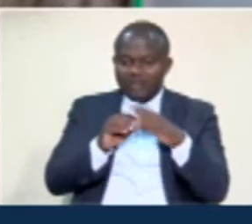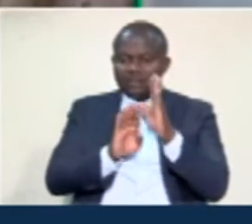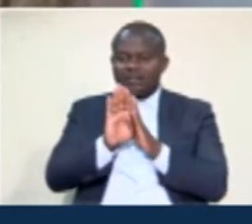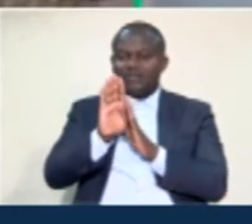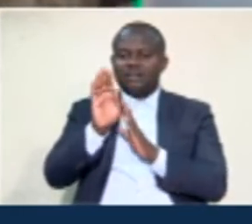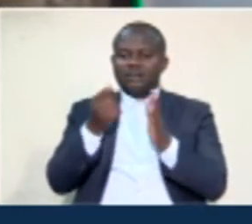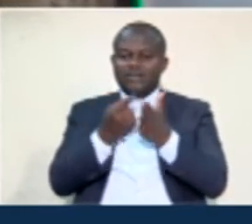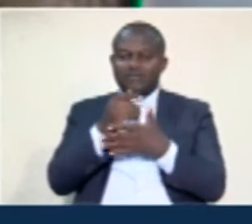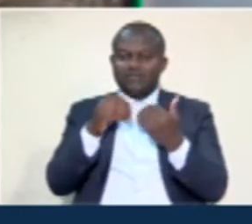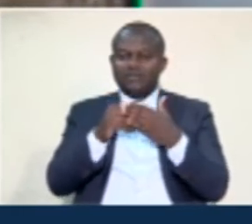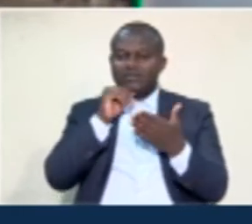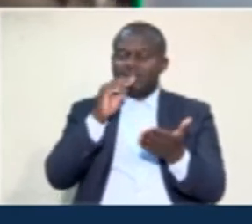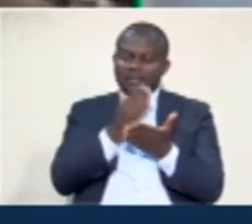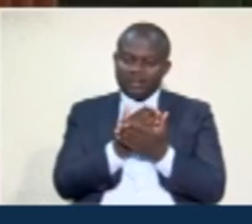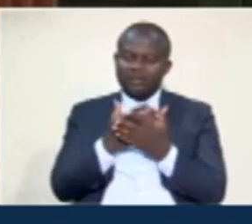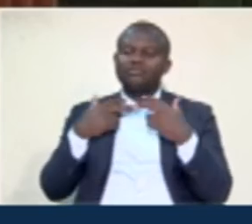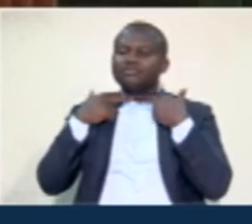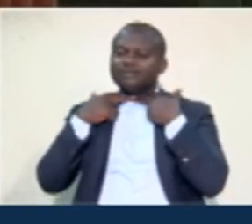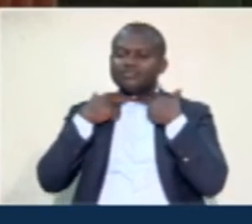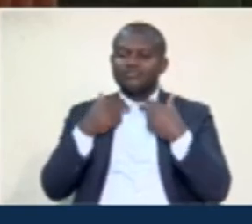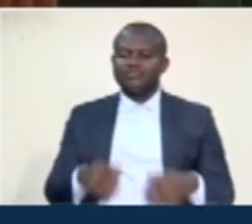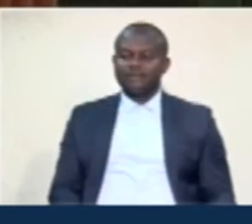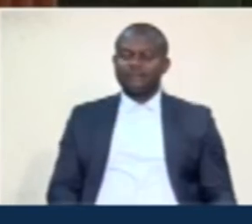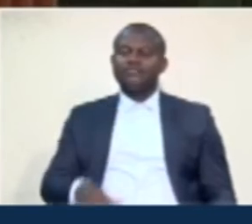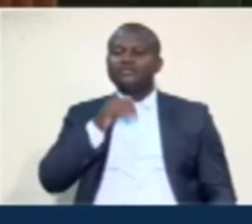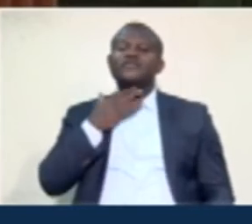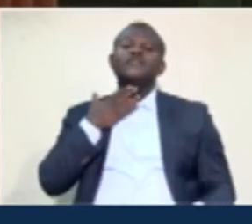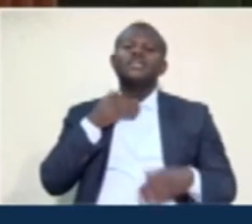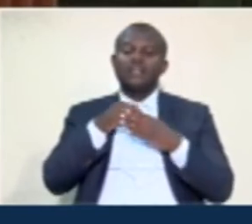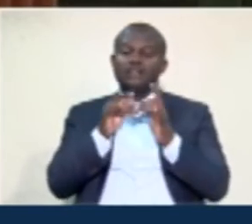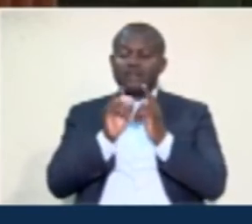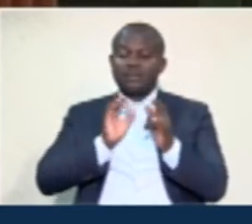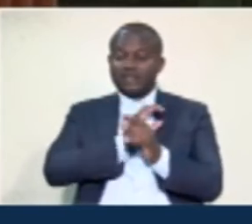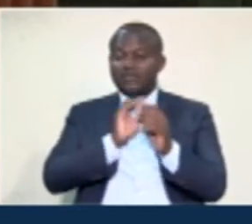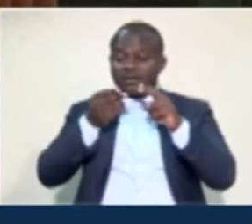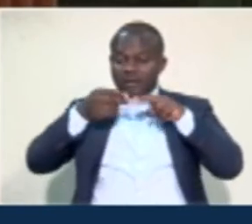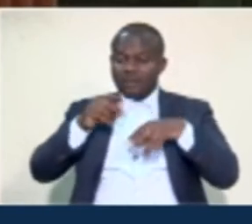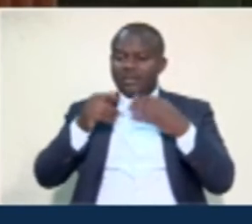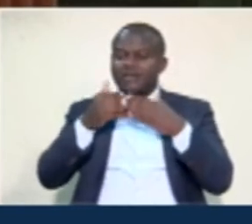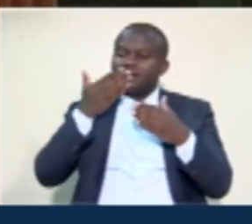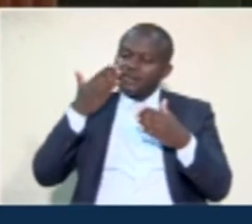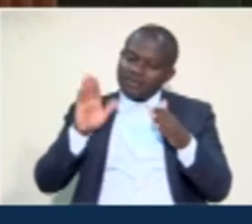bikaba byaratumye badacana uwaka n'abakoloni. Ntibashakaga ko inama y'igihugu ibaho, byari bibi.